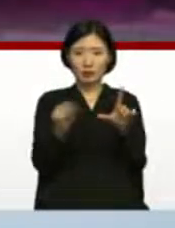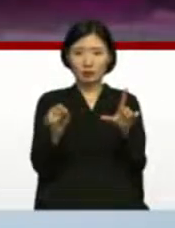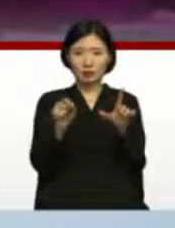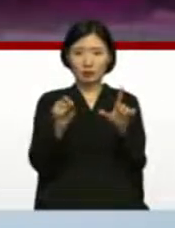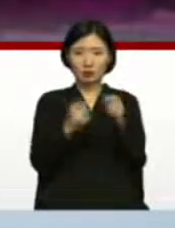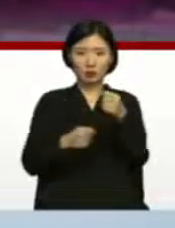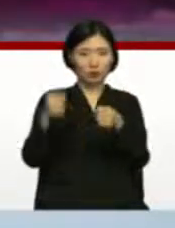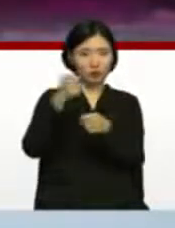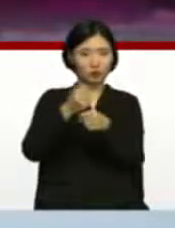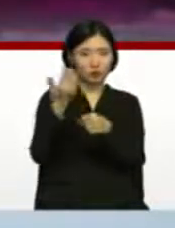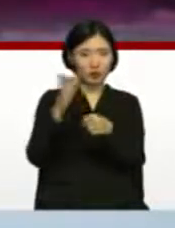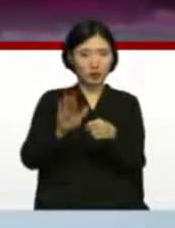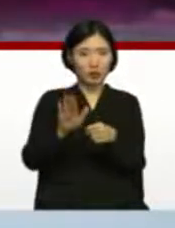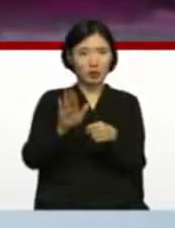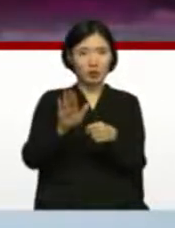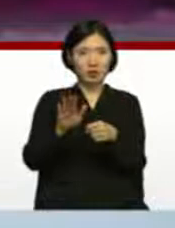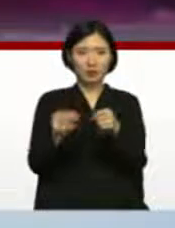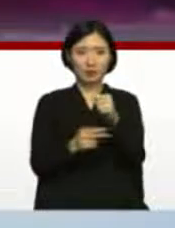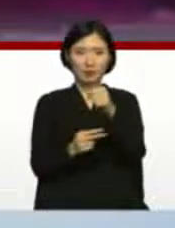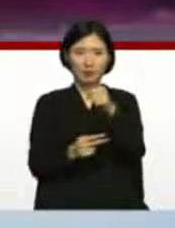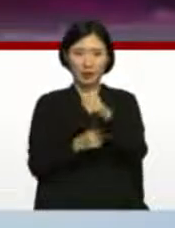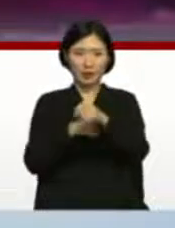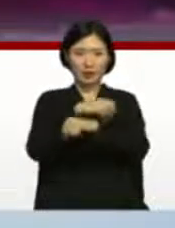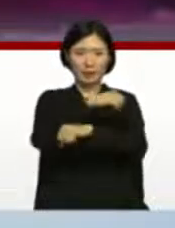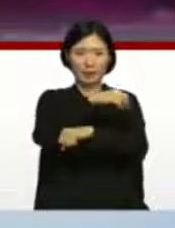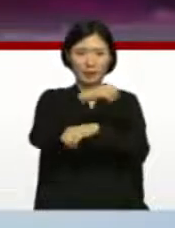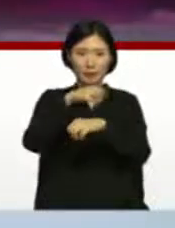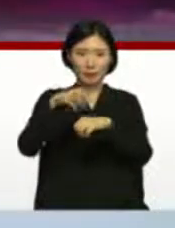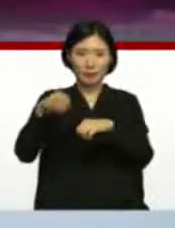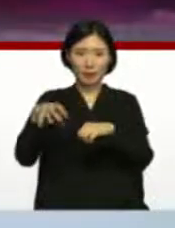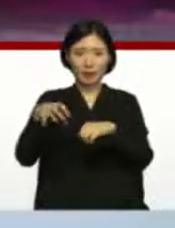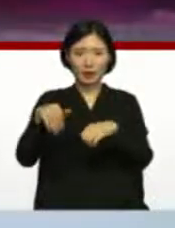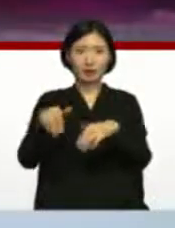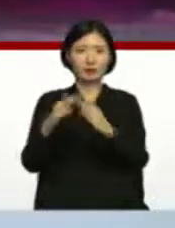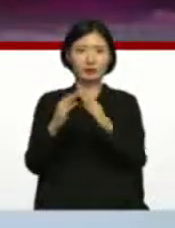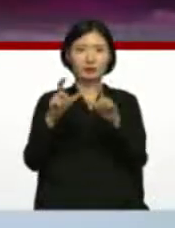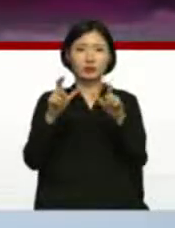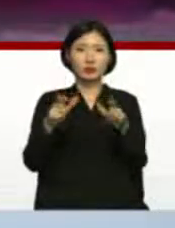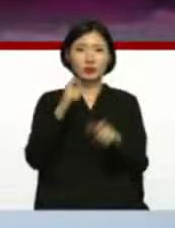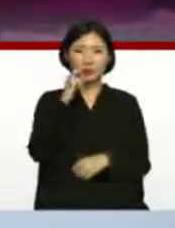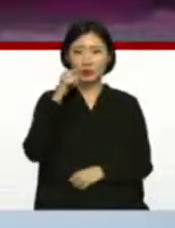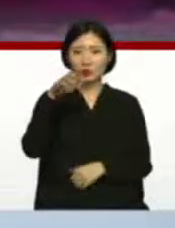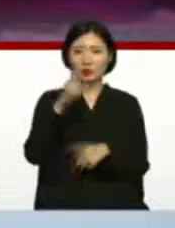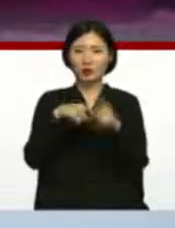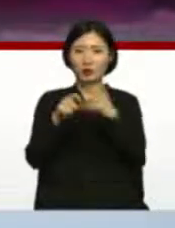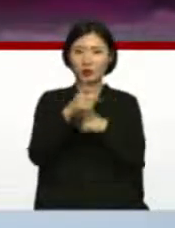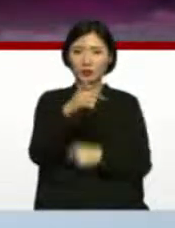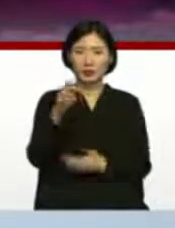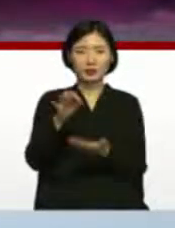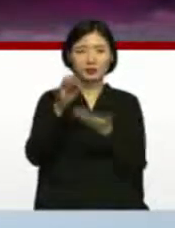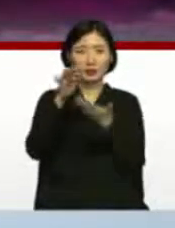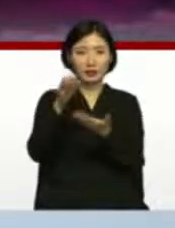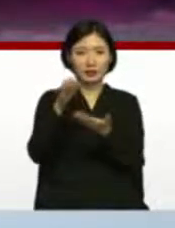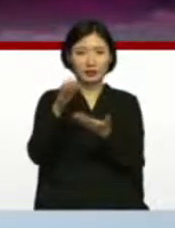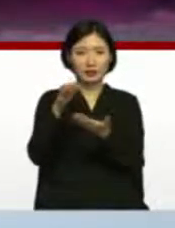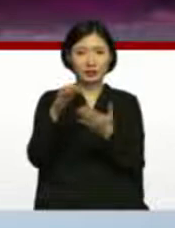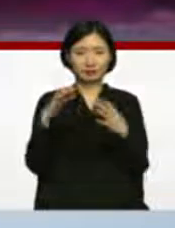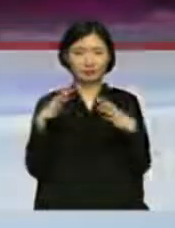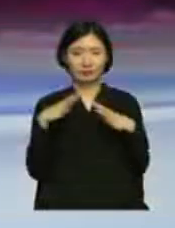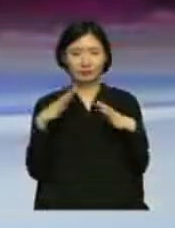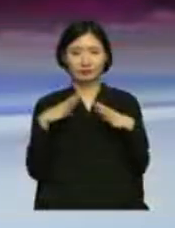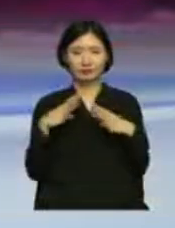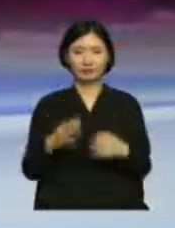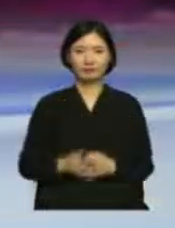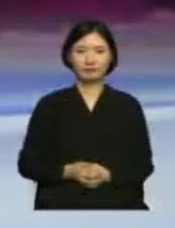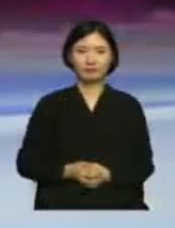건데요. 여기에 살구지 다리의 야경을 볼 수 있는 조명도 설치돼 지역 명소로서 더 큰 가치를 뽐낼 전망입니다.